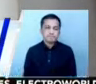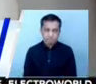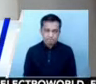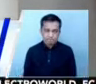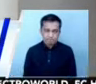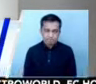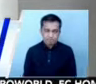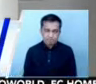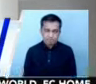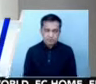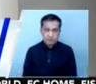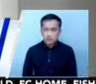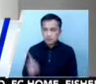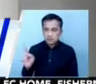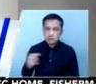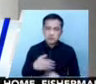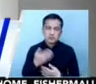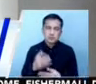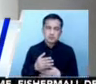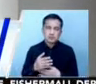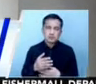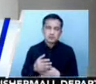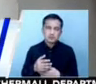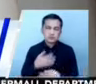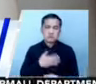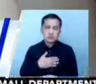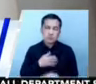Masaya pa siya na gusto niya makita yung baby niya.